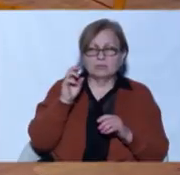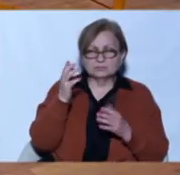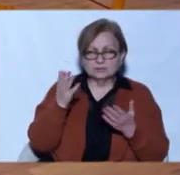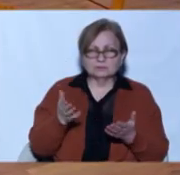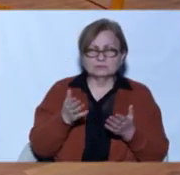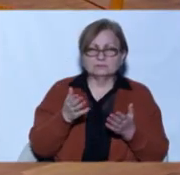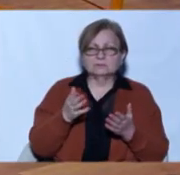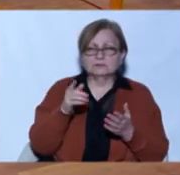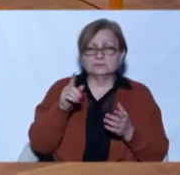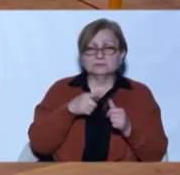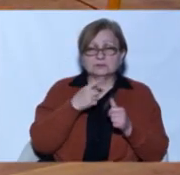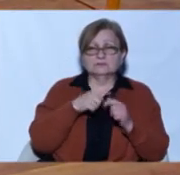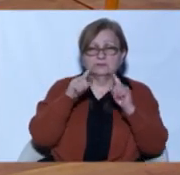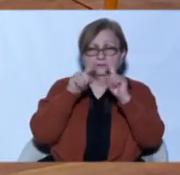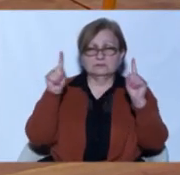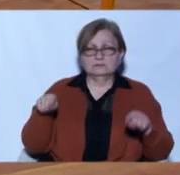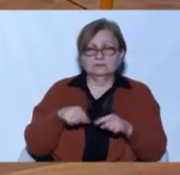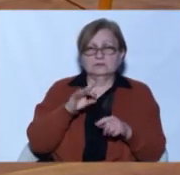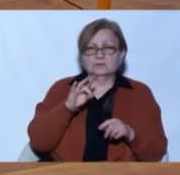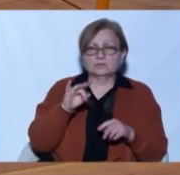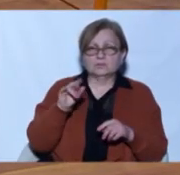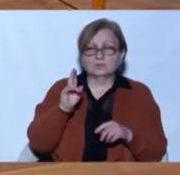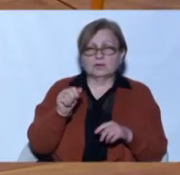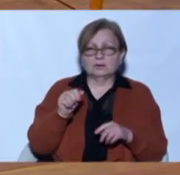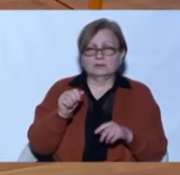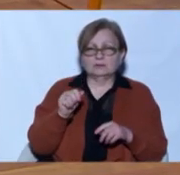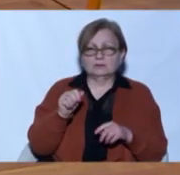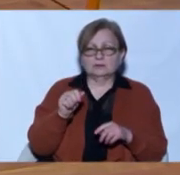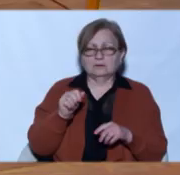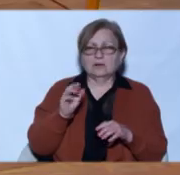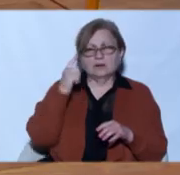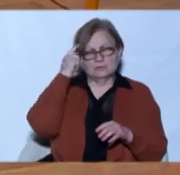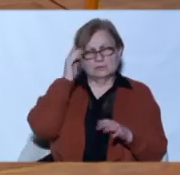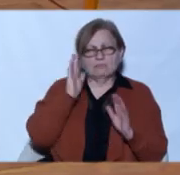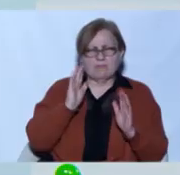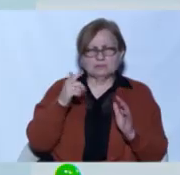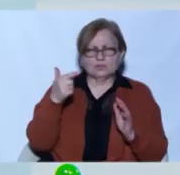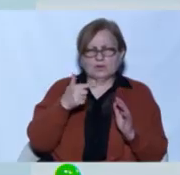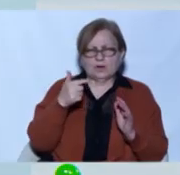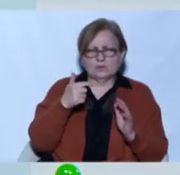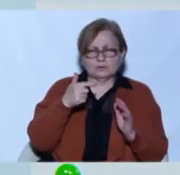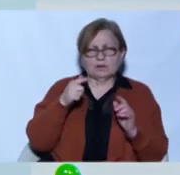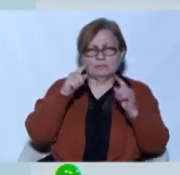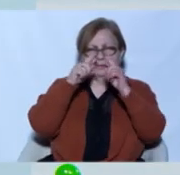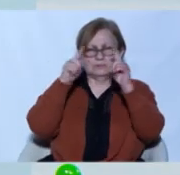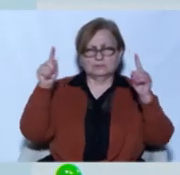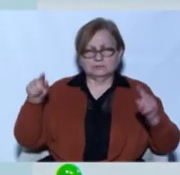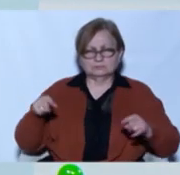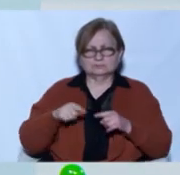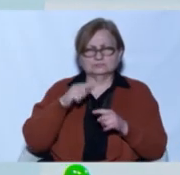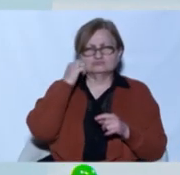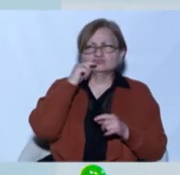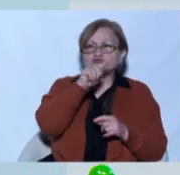ხსმენიათ რუკის შესახებ და გონიათ, რომ არსებობს მხოლოდ გეოგრაფიული ან ისტორიული